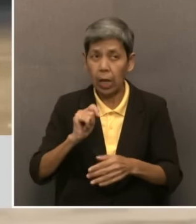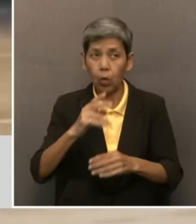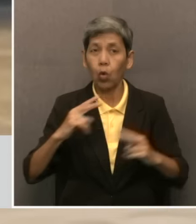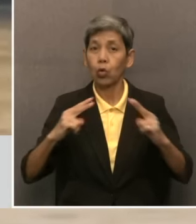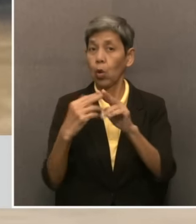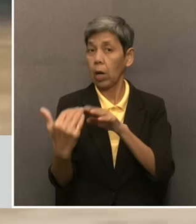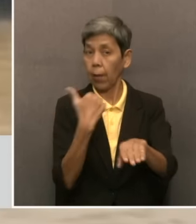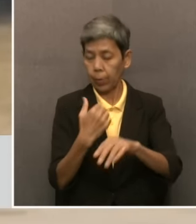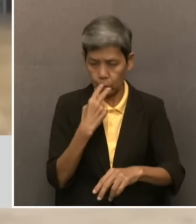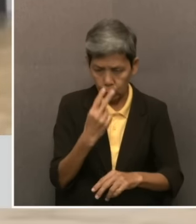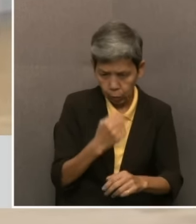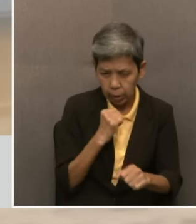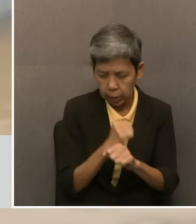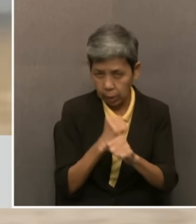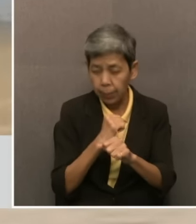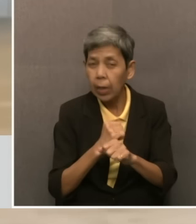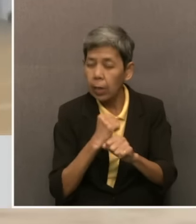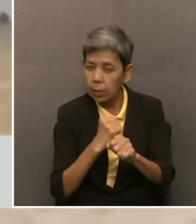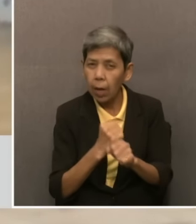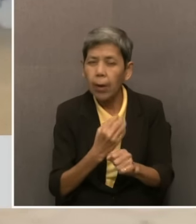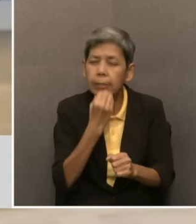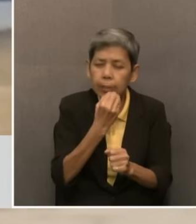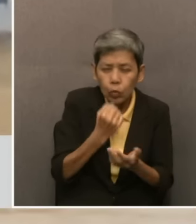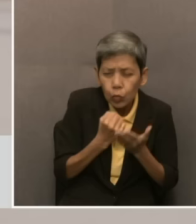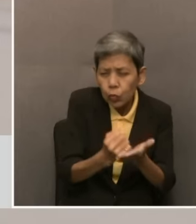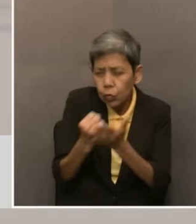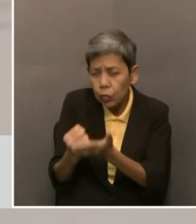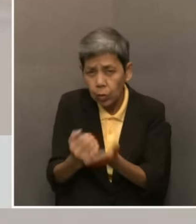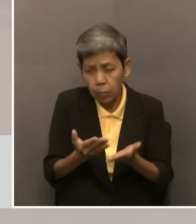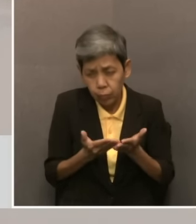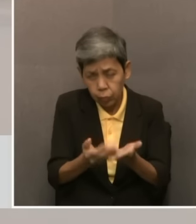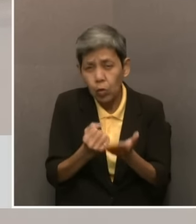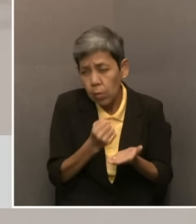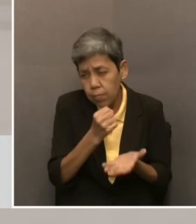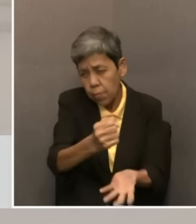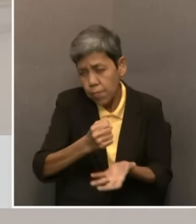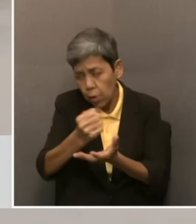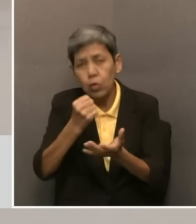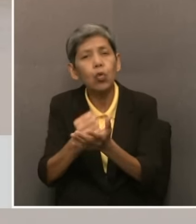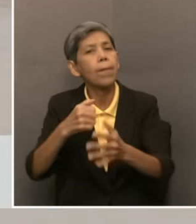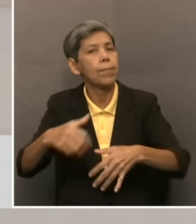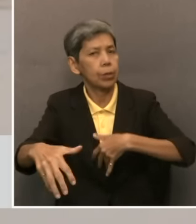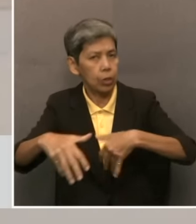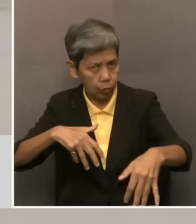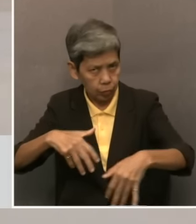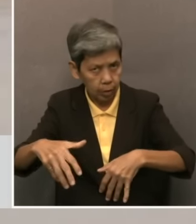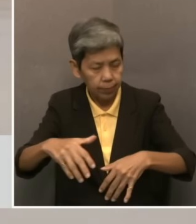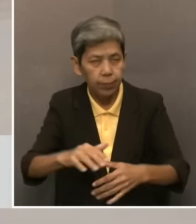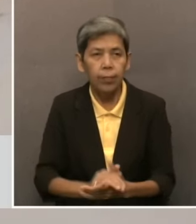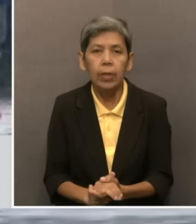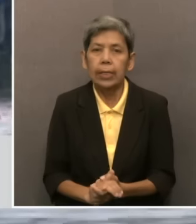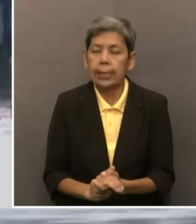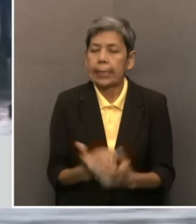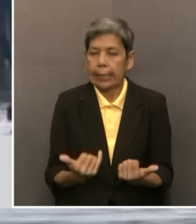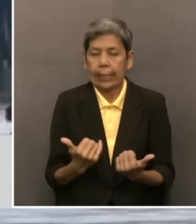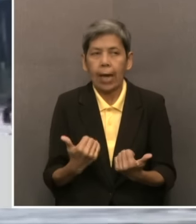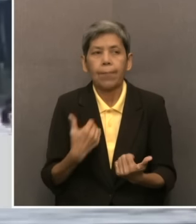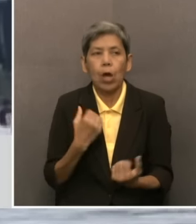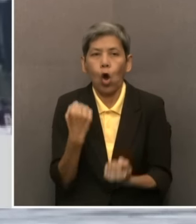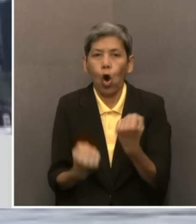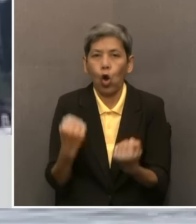นาคมเข้าไปซ่อมแซมเพื่อลำเลียงอาหารและสิ่งของช่วยเหลือผู้ประสบภัยได้ง่ายขึ้นล่าสุดได้ใช้รถ